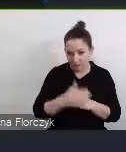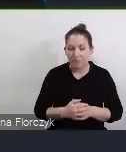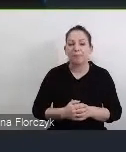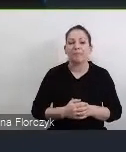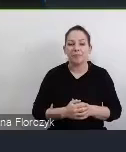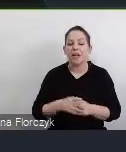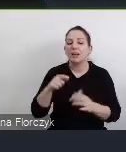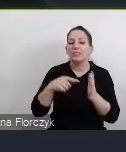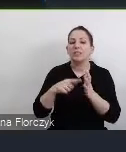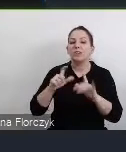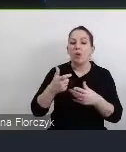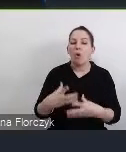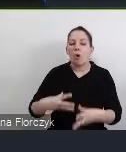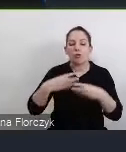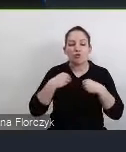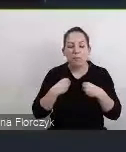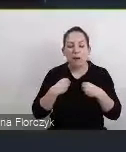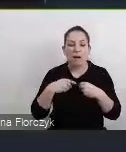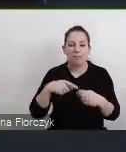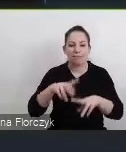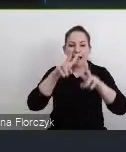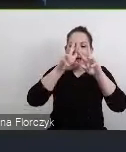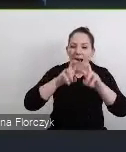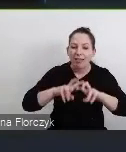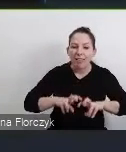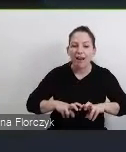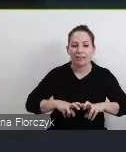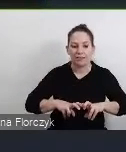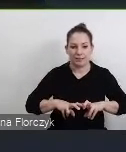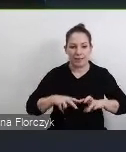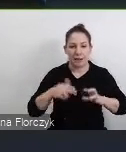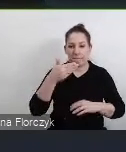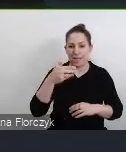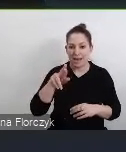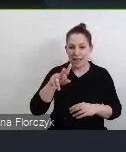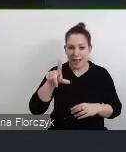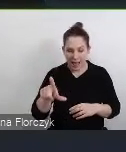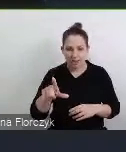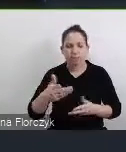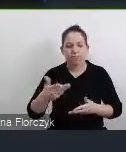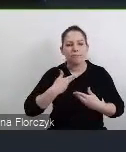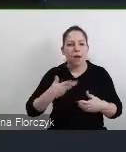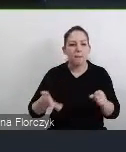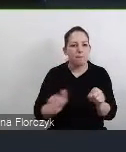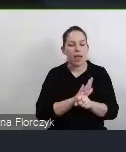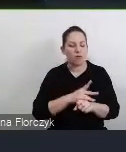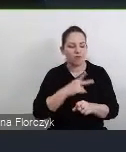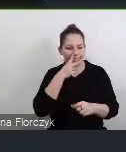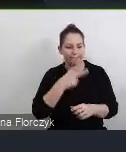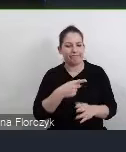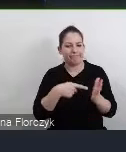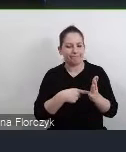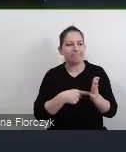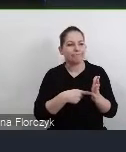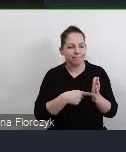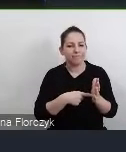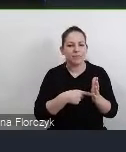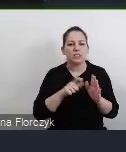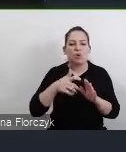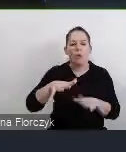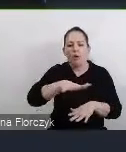To, co otrzymamy, analizując właśnie MRL, no daje nam pełny, obiektywny obraz tego, co na